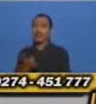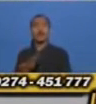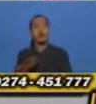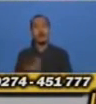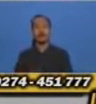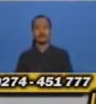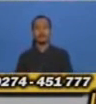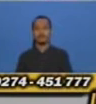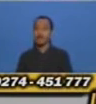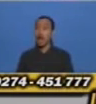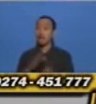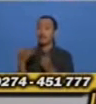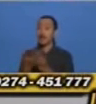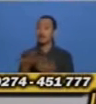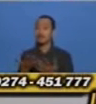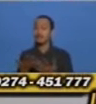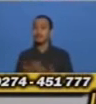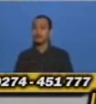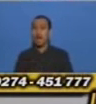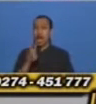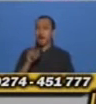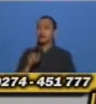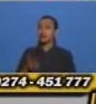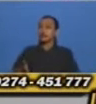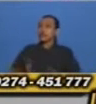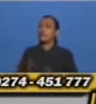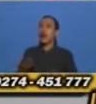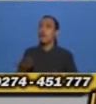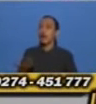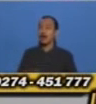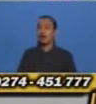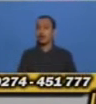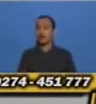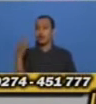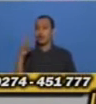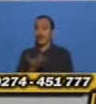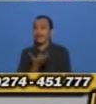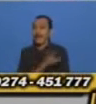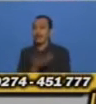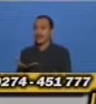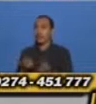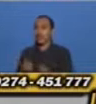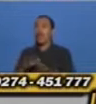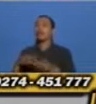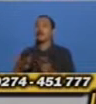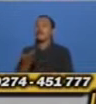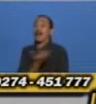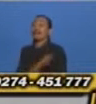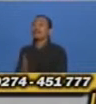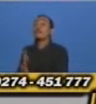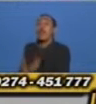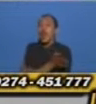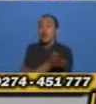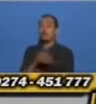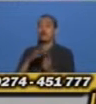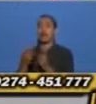nih Bu, apa sih yang perlu diperhatikan, yang perlu disiapkan gitu ya untuk mendapatkan vaksin atau sebelum dia vaksin? Apa aja Bu yang